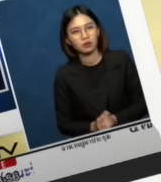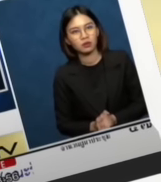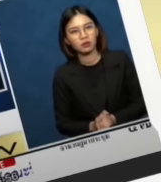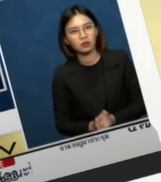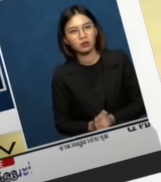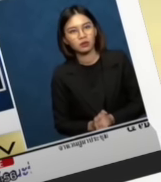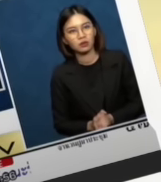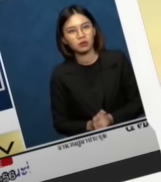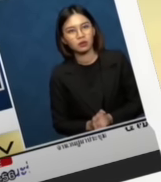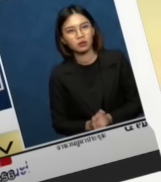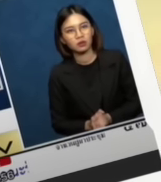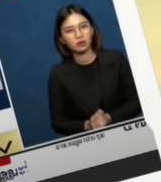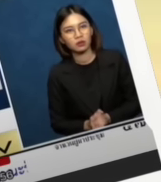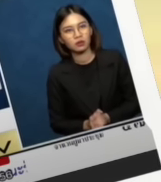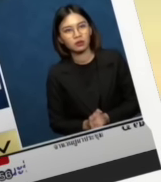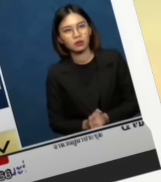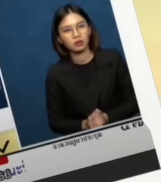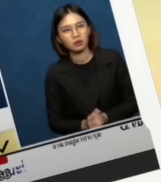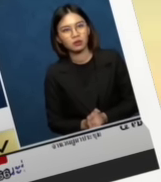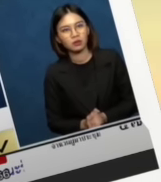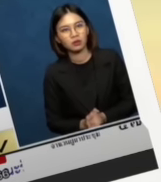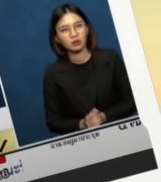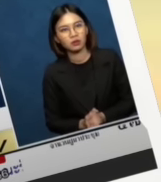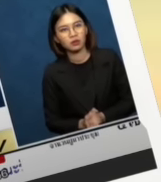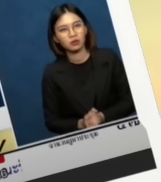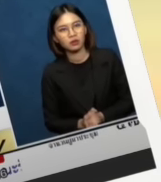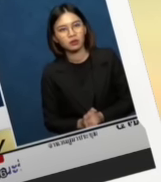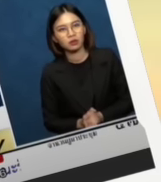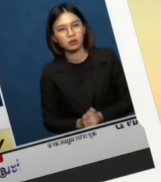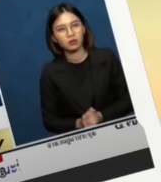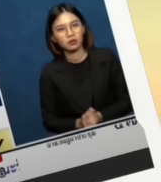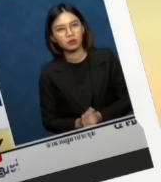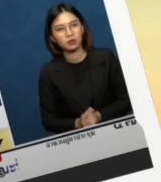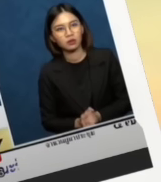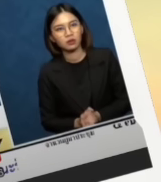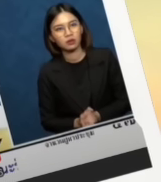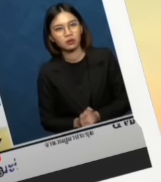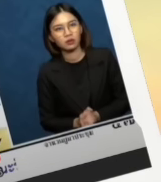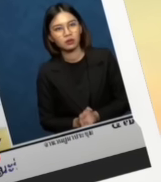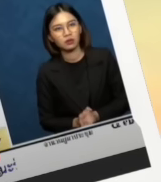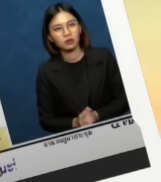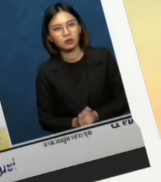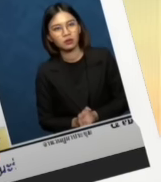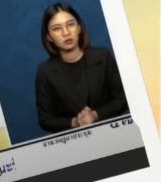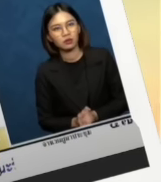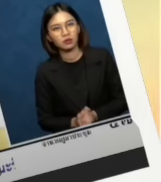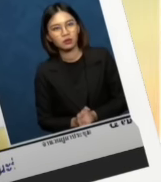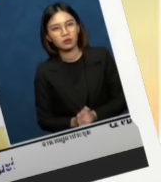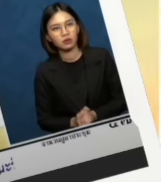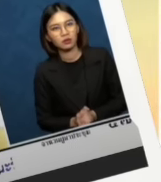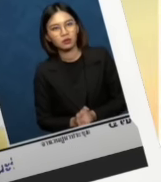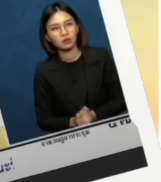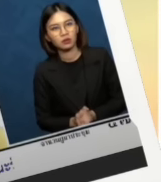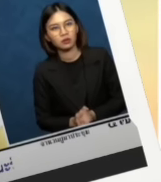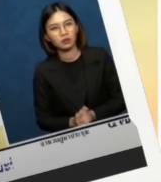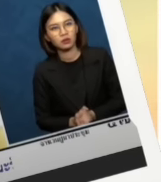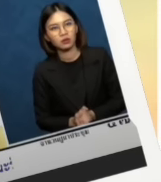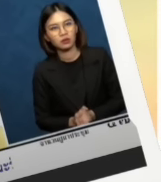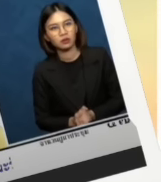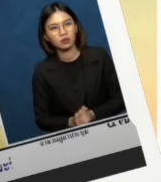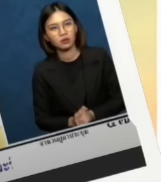ครับสิทธิพลวิบูลย์ธนากุลพูดแล้วเห็นภาพชัดเจนยาว